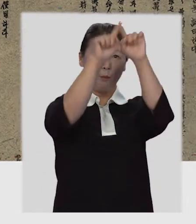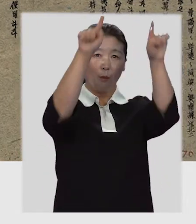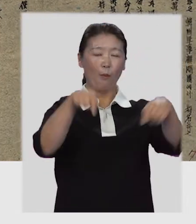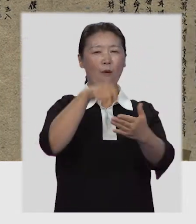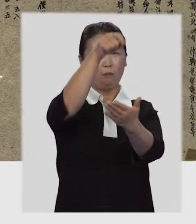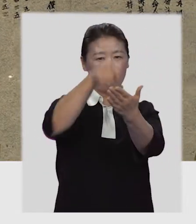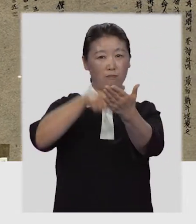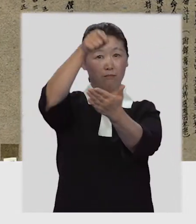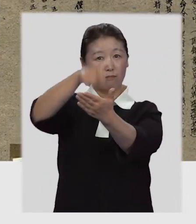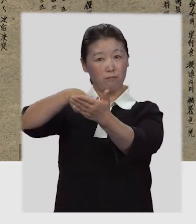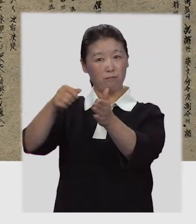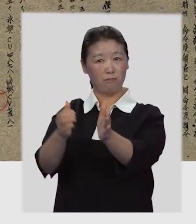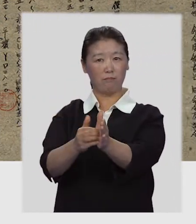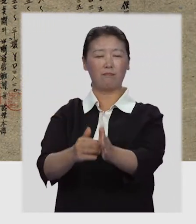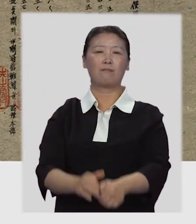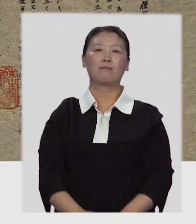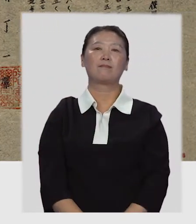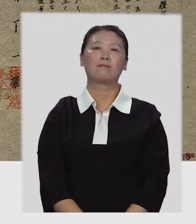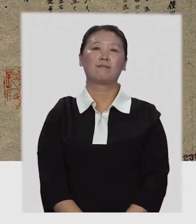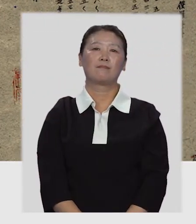정서하였습니다.